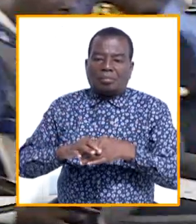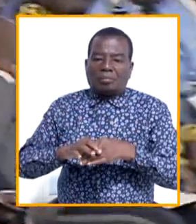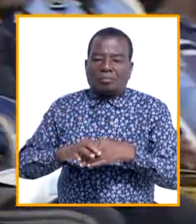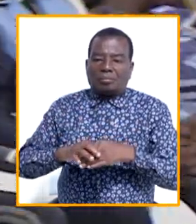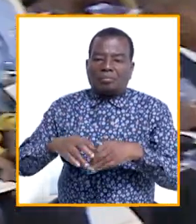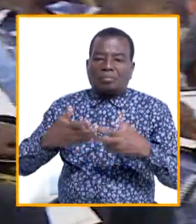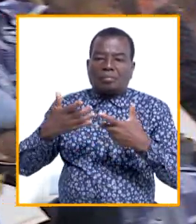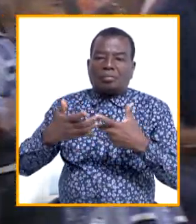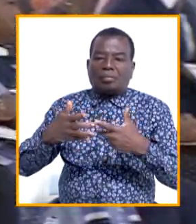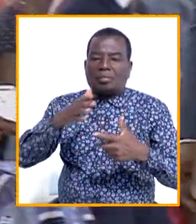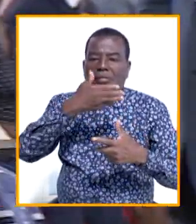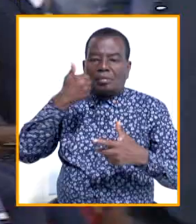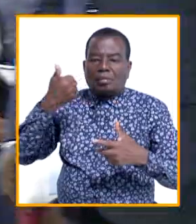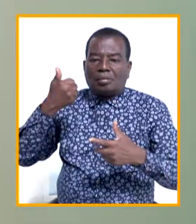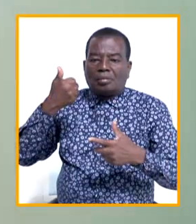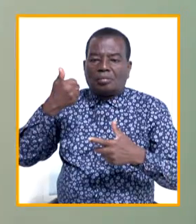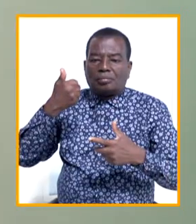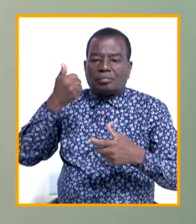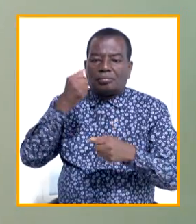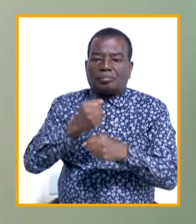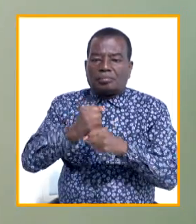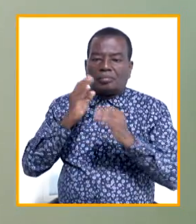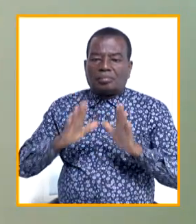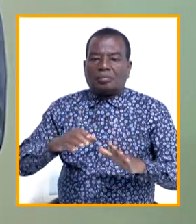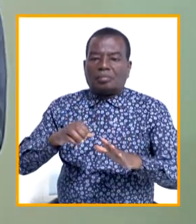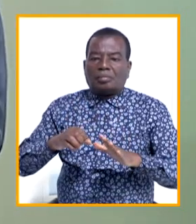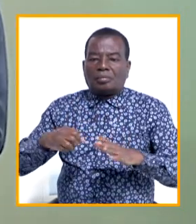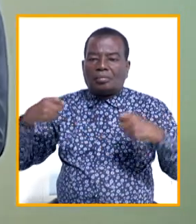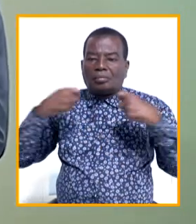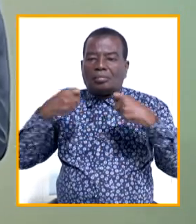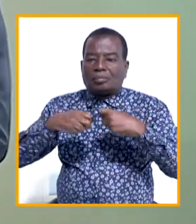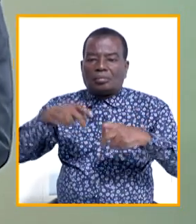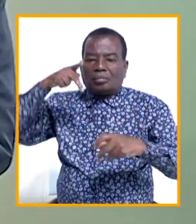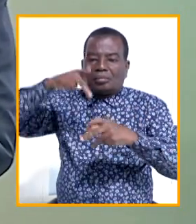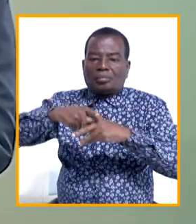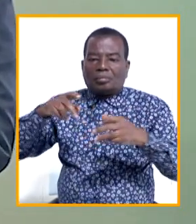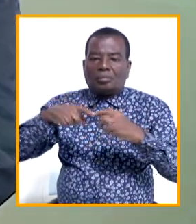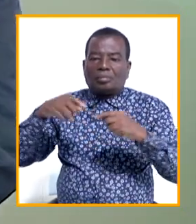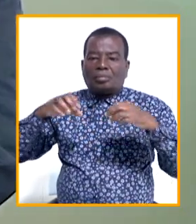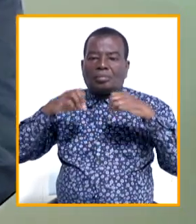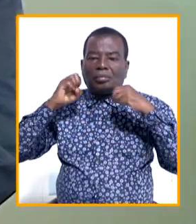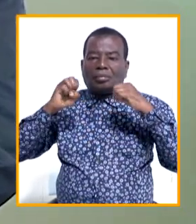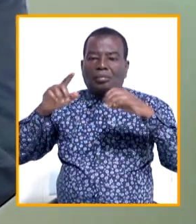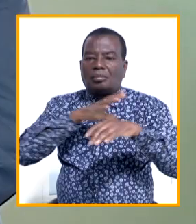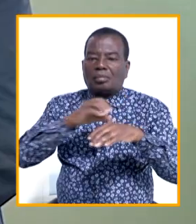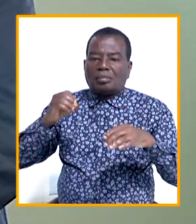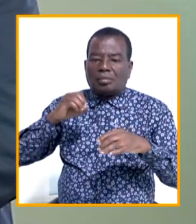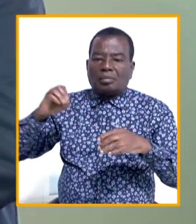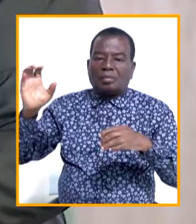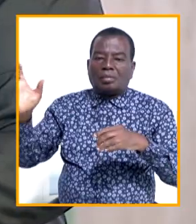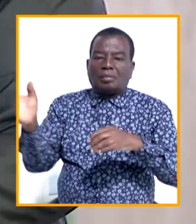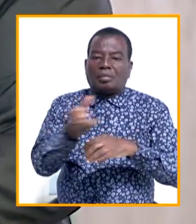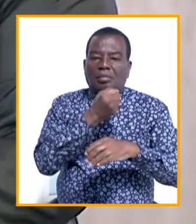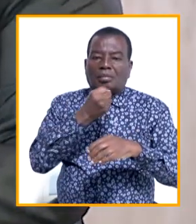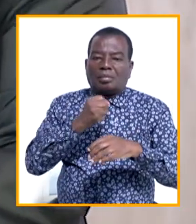Koulibali meilleur agent de l'administration des mines du pétrole et de l'énergie ce sont des dames qui remportent également les prix de